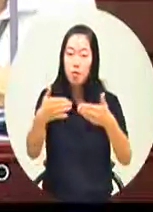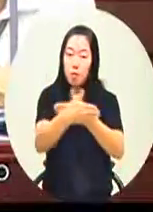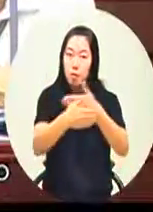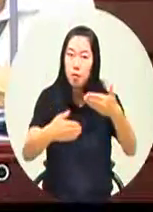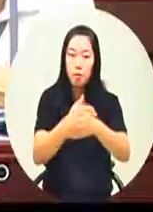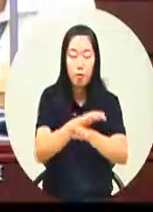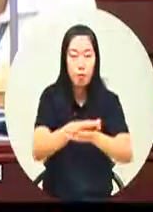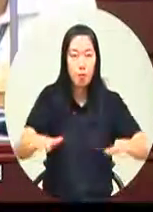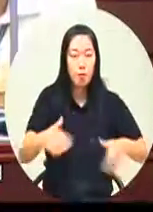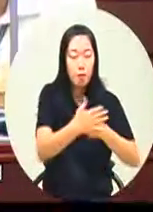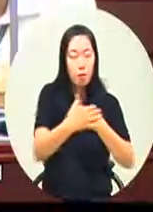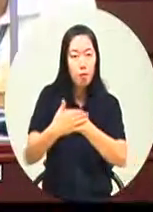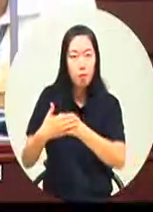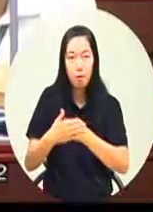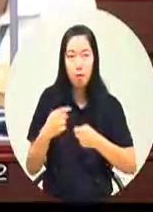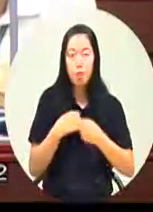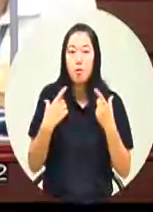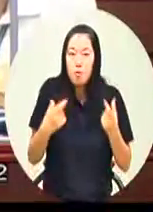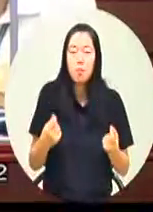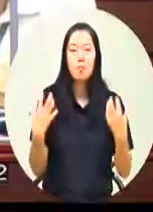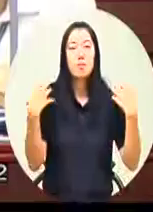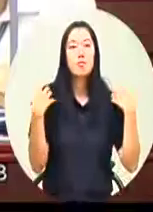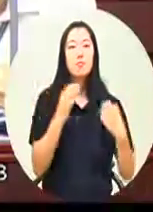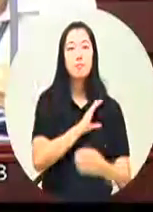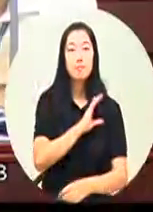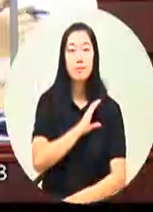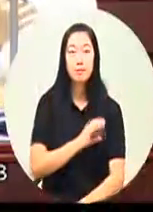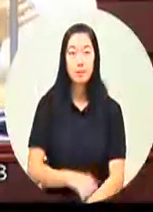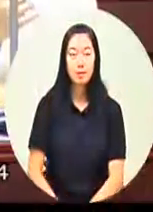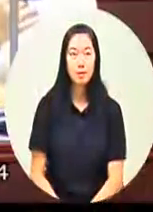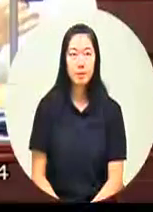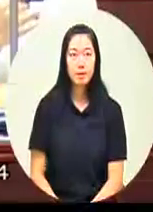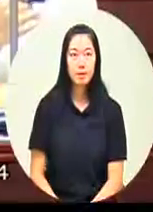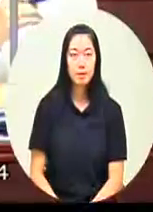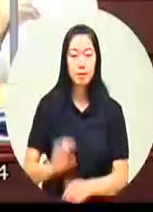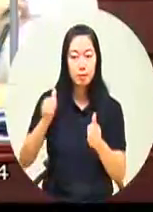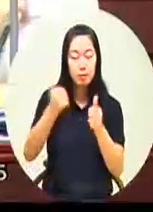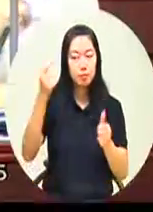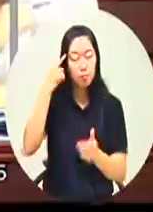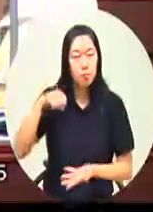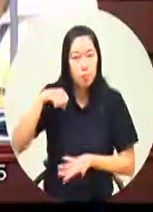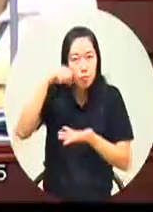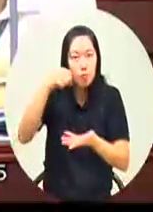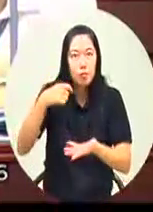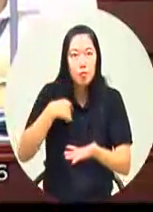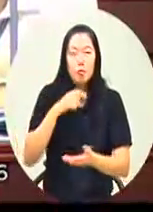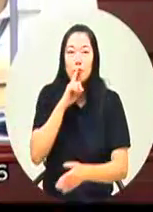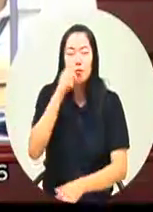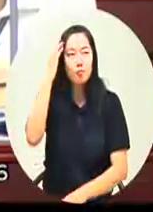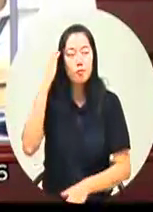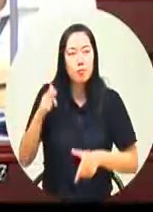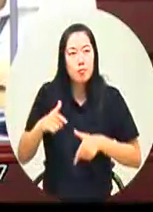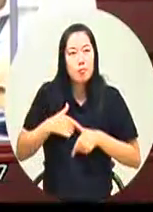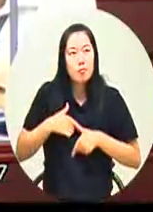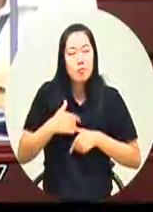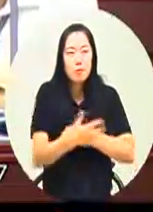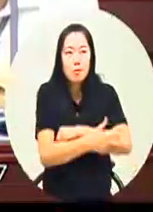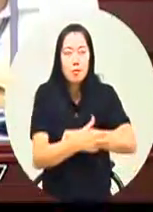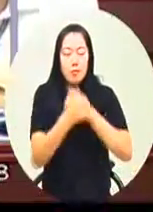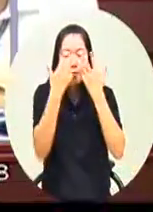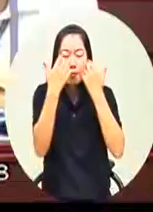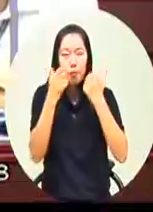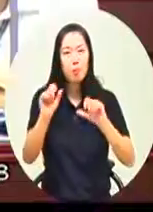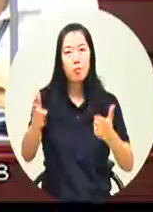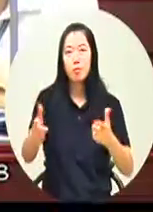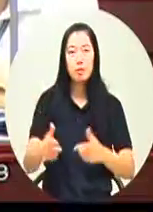护，这是我们本来的职责了哈。啊，被议员提说我们是在赚黑心钱哈。对